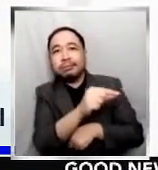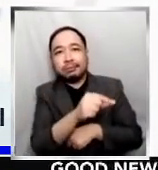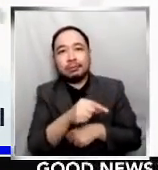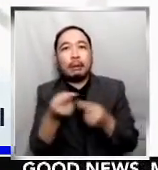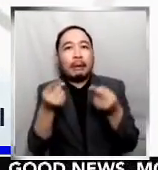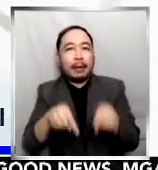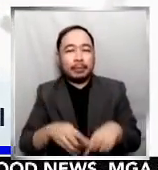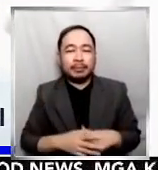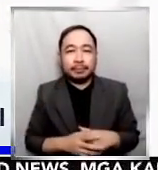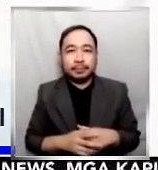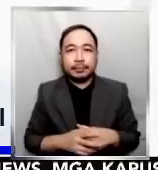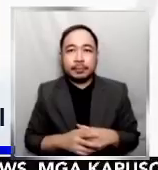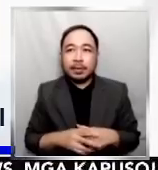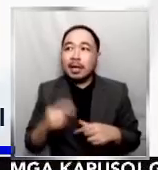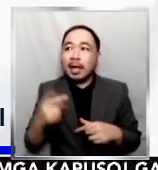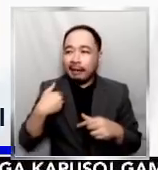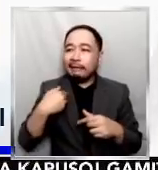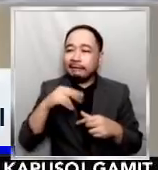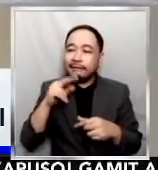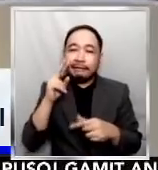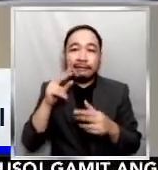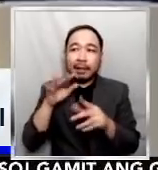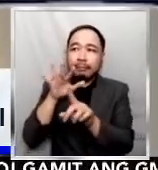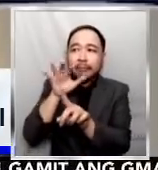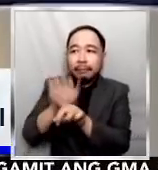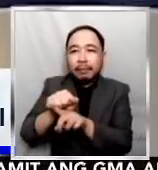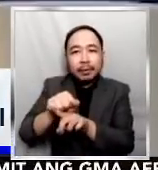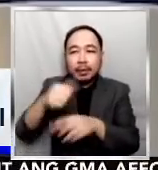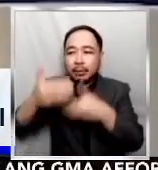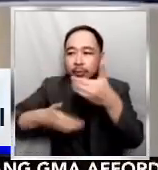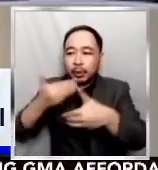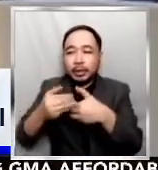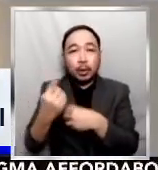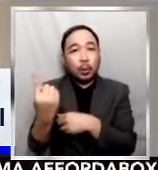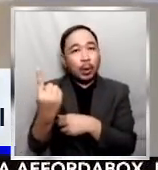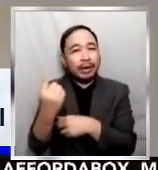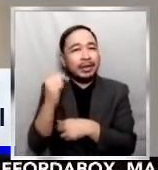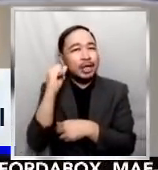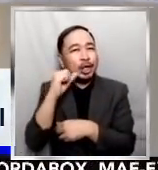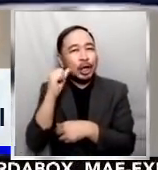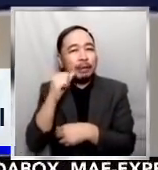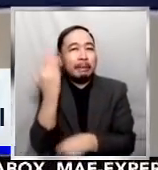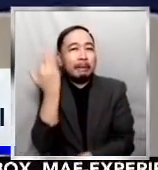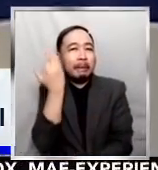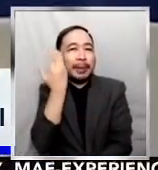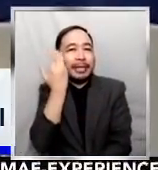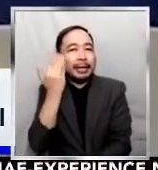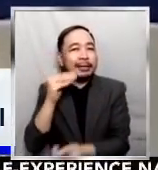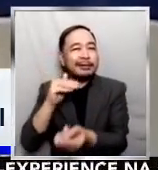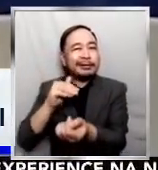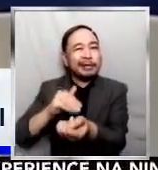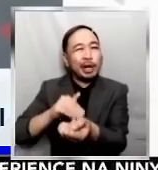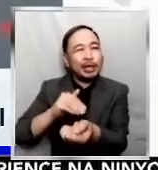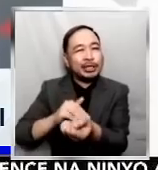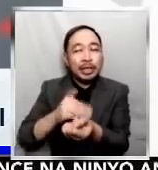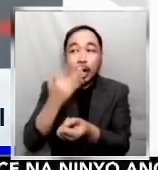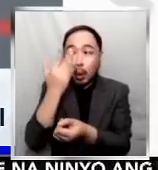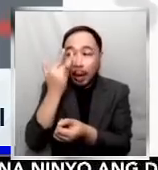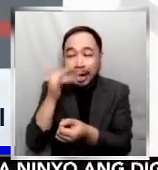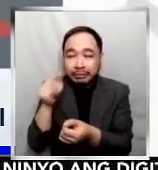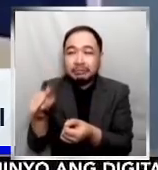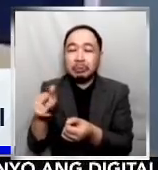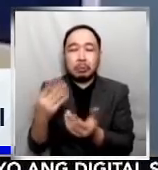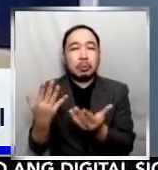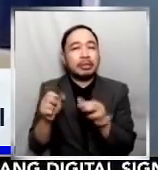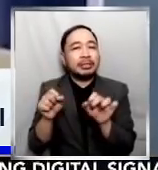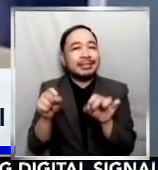Entrapment operation ito laban sa isang babaeng nagpapanggap na nurse para makabenta umano ng bakuna kontra COVID-19. Nang